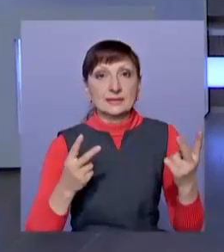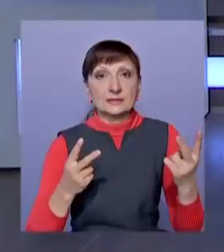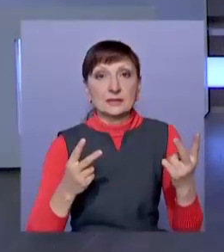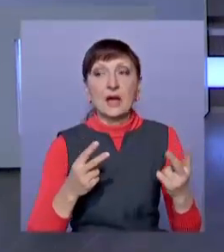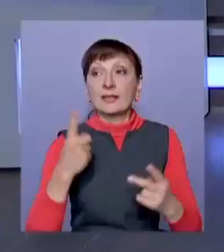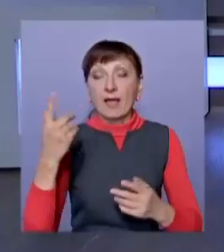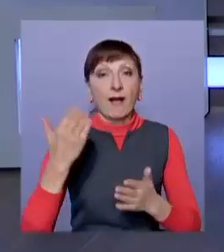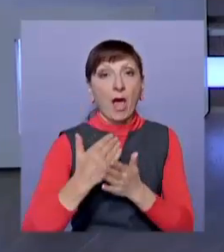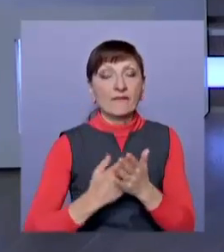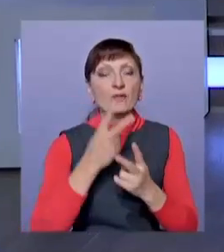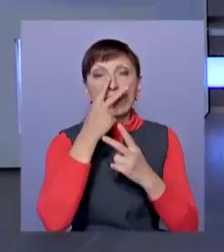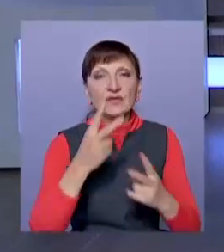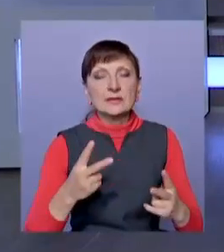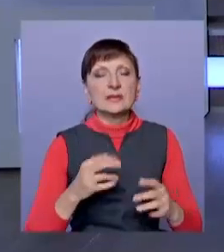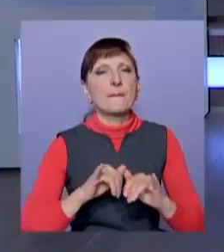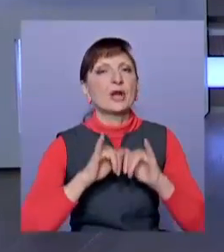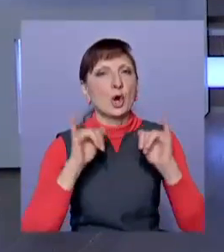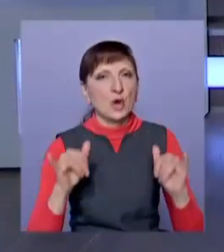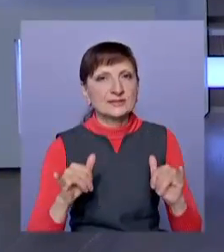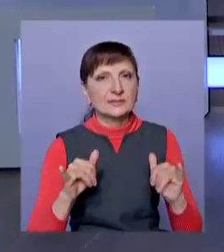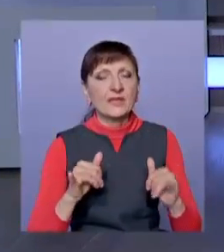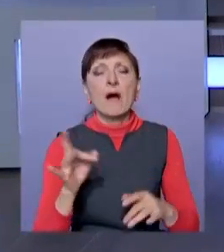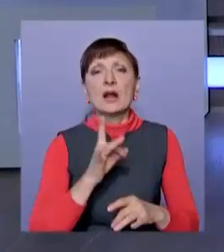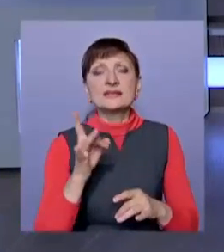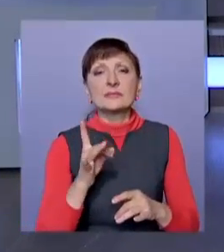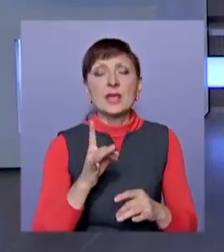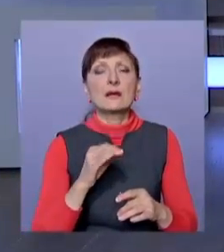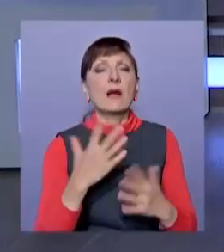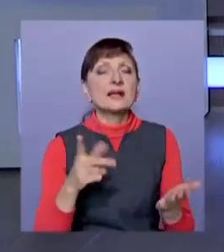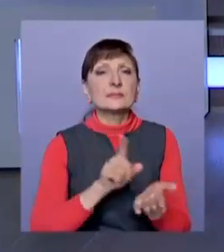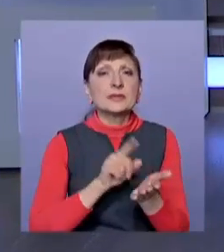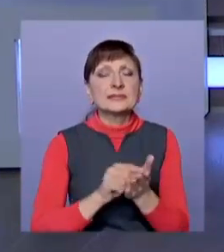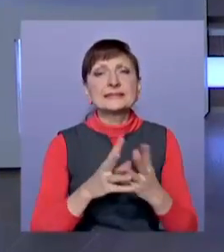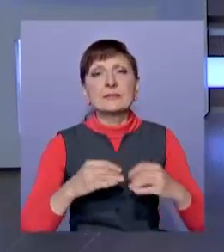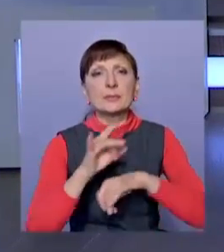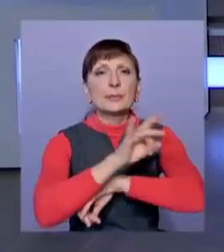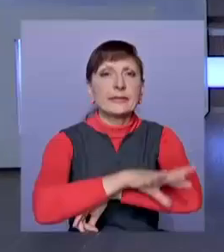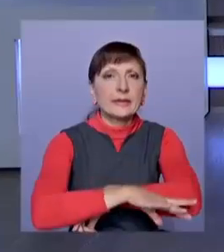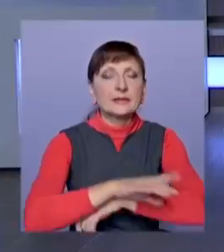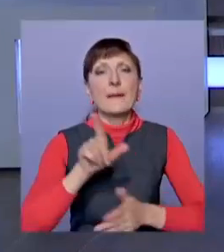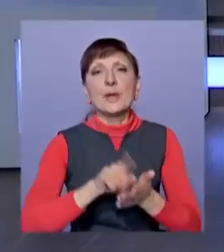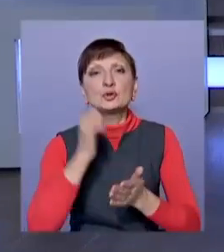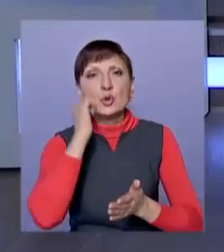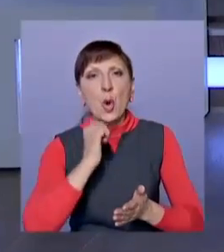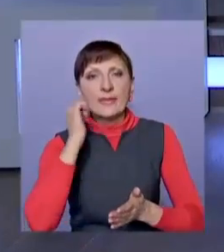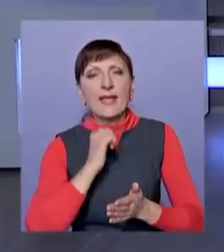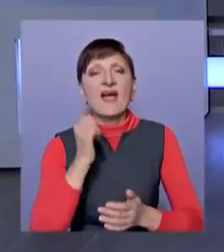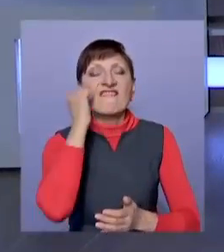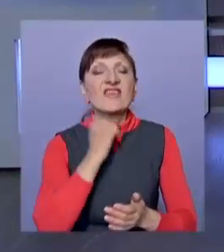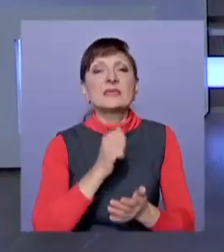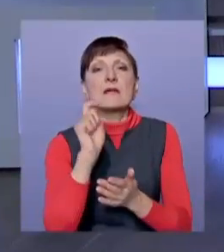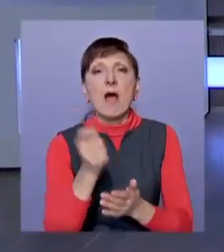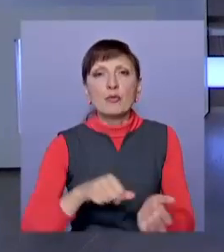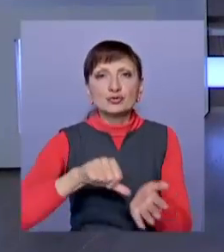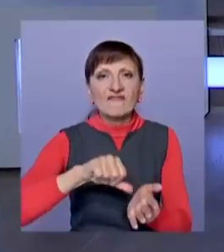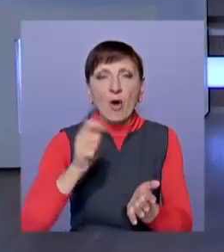на инфографику, вы увидите прирост. Возросли размеры соцвыплат для малообеспеченных алматинцев, пенсионеров, ветеранов, участников